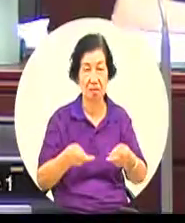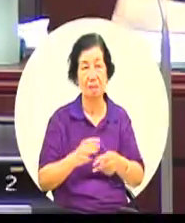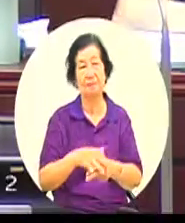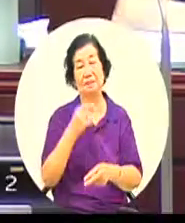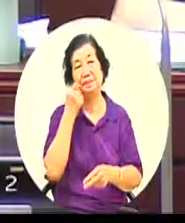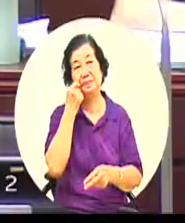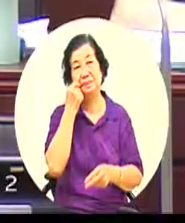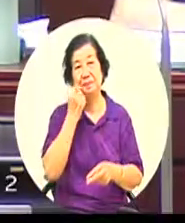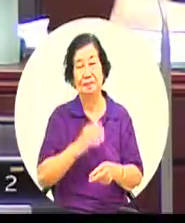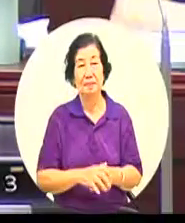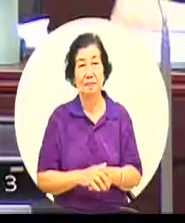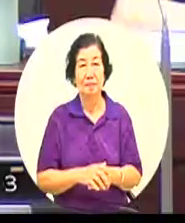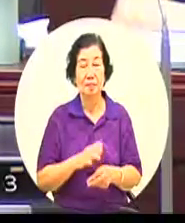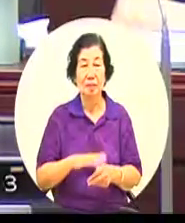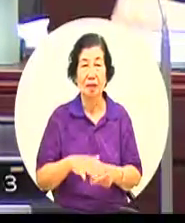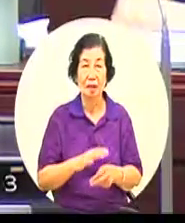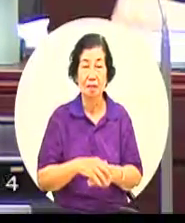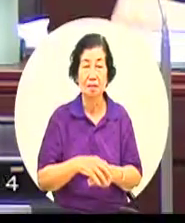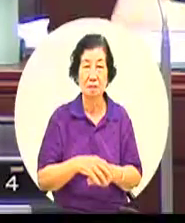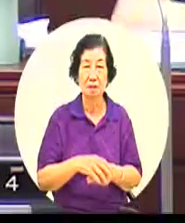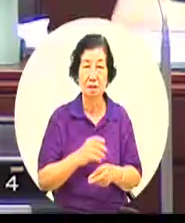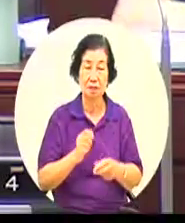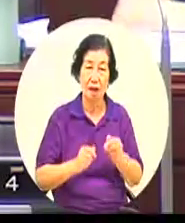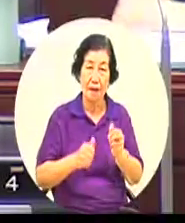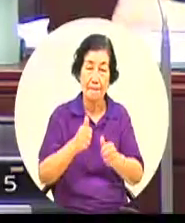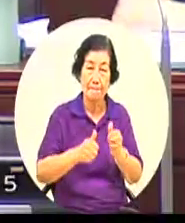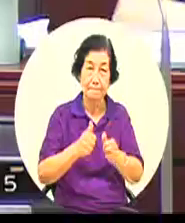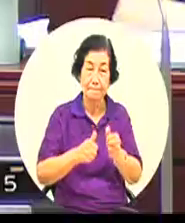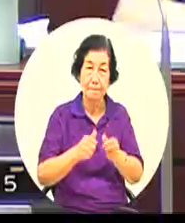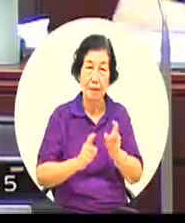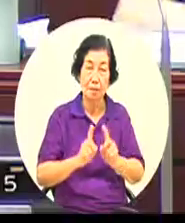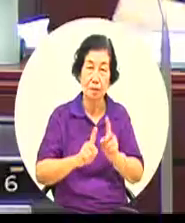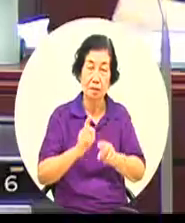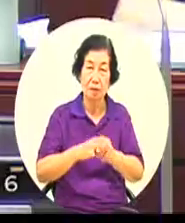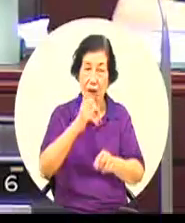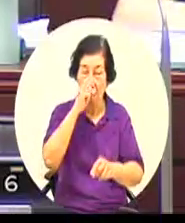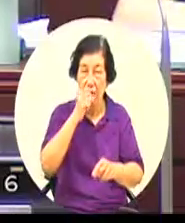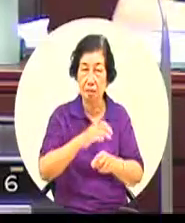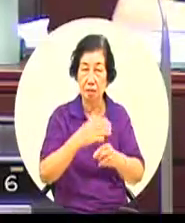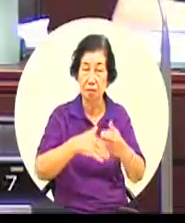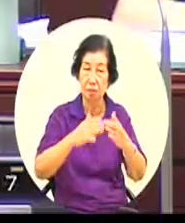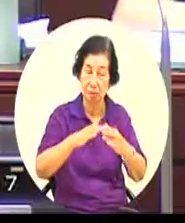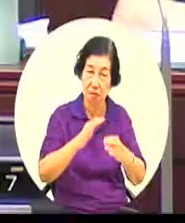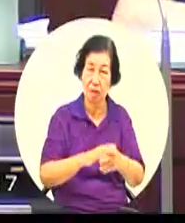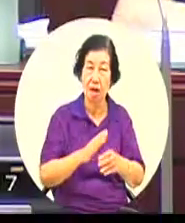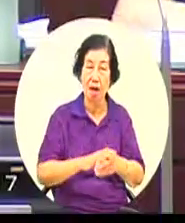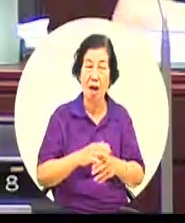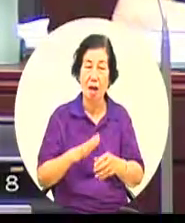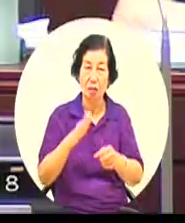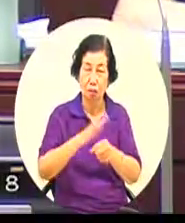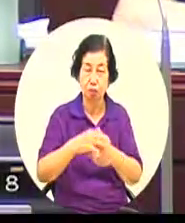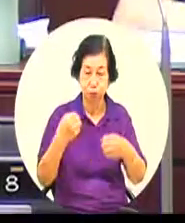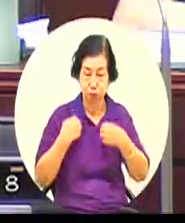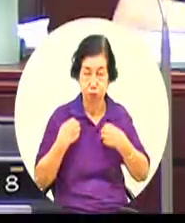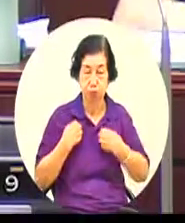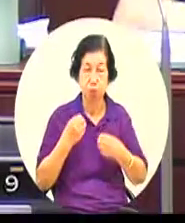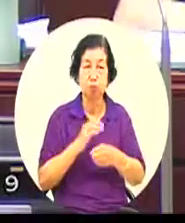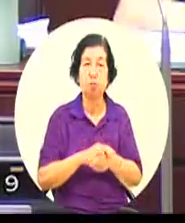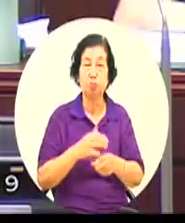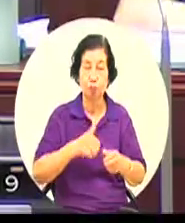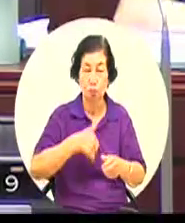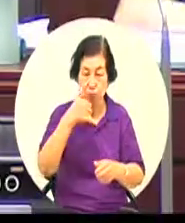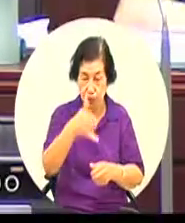为什么那些好的学校的学生还要继续去上补习班，所以在教育改革里头，你记得黄武雄老师他